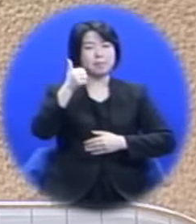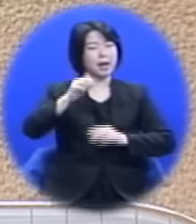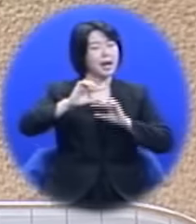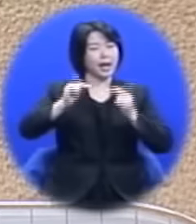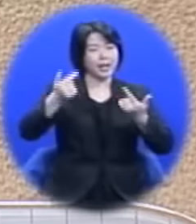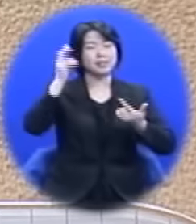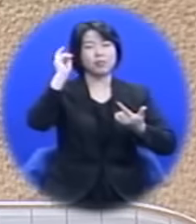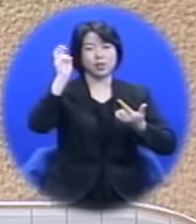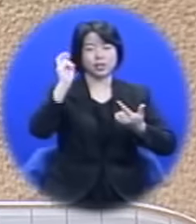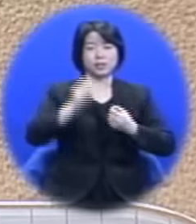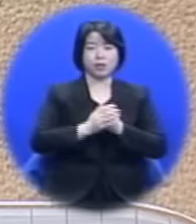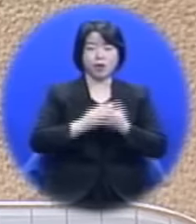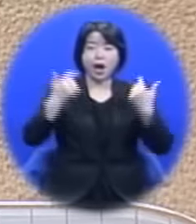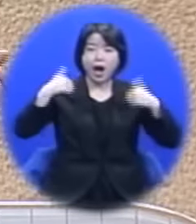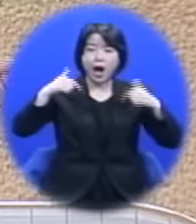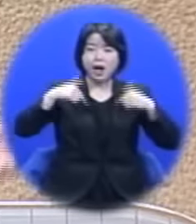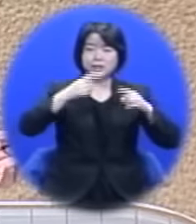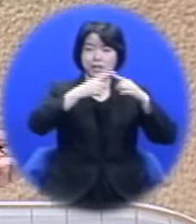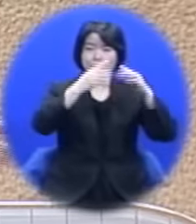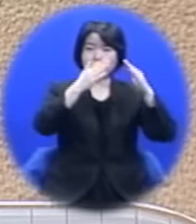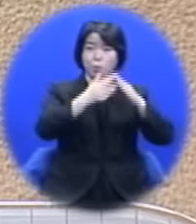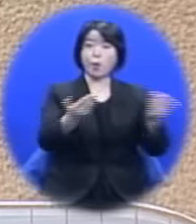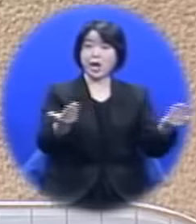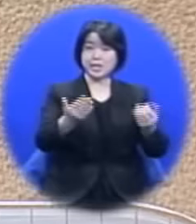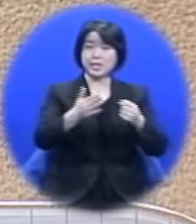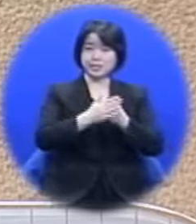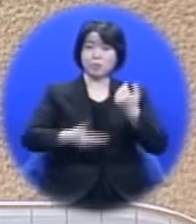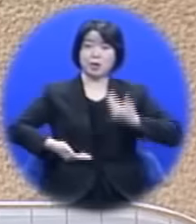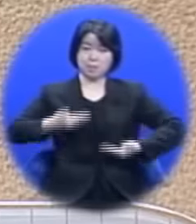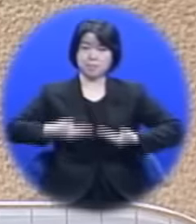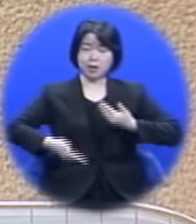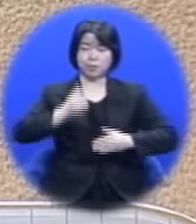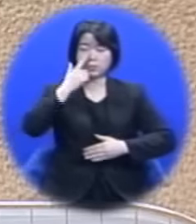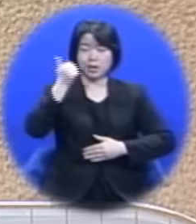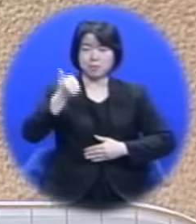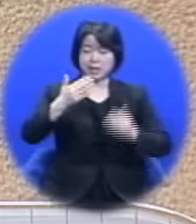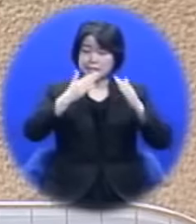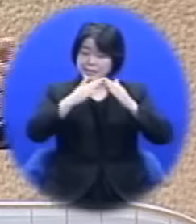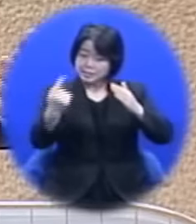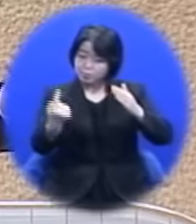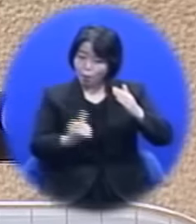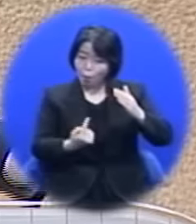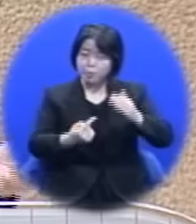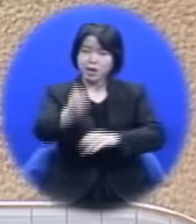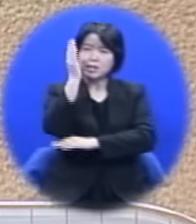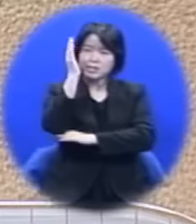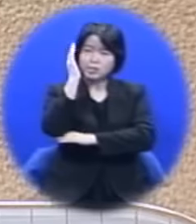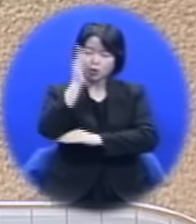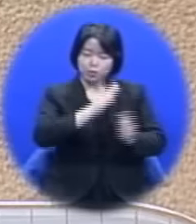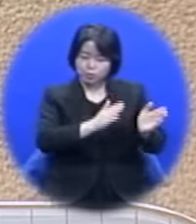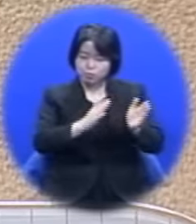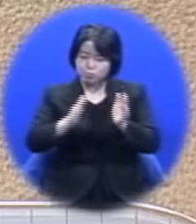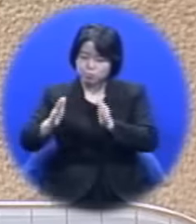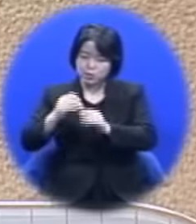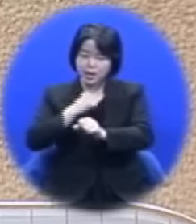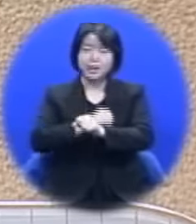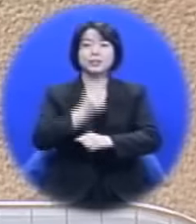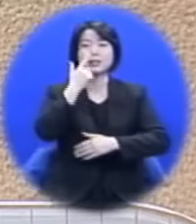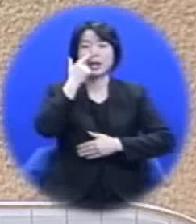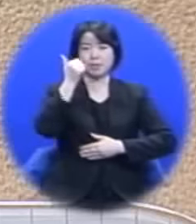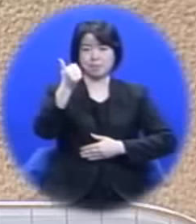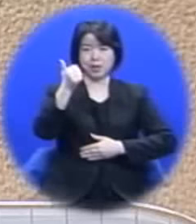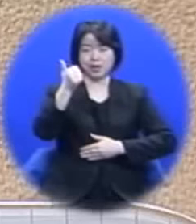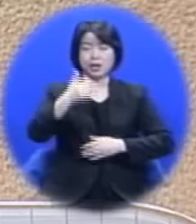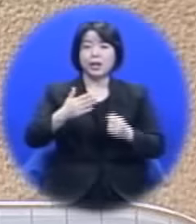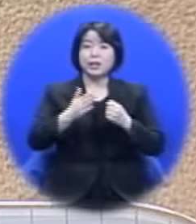같습니다 늘 교회일에 바쁜 아빠 집에만 오면 설교 준비만 하는 아빠 그래서 한번은